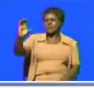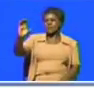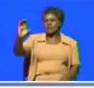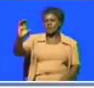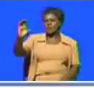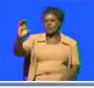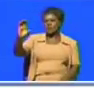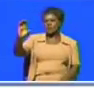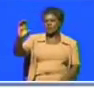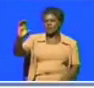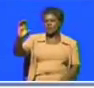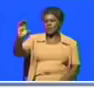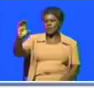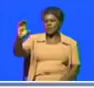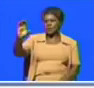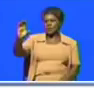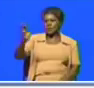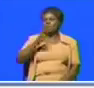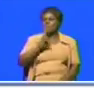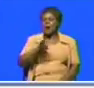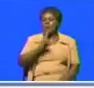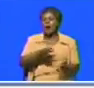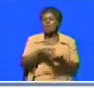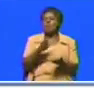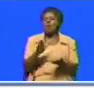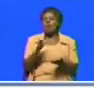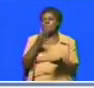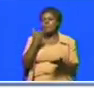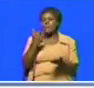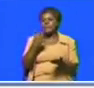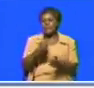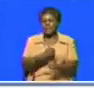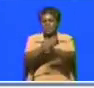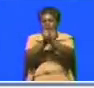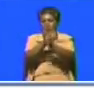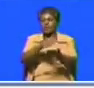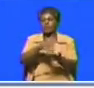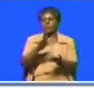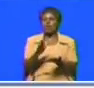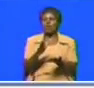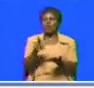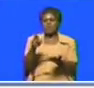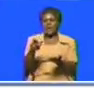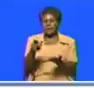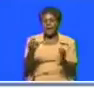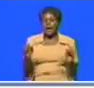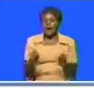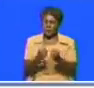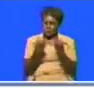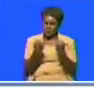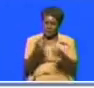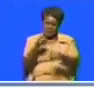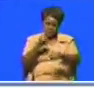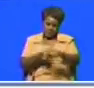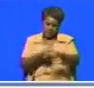Msando kuuawa, walisema kwamba tuna vitisho zaidi na yafaa tuongezewe ulinzi, na hiyo ndio ambayo hatua iliyochukuliwa. Na kwa hivyo wakati wa